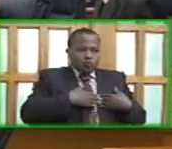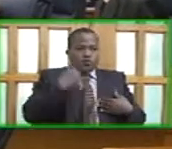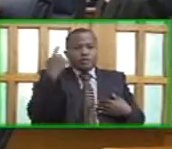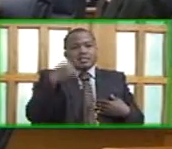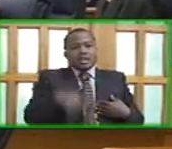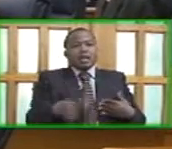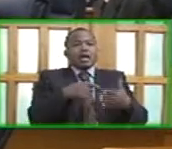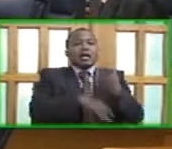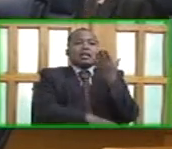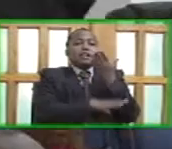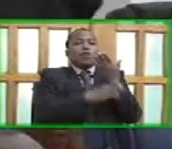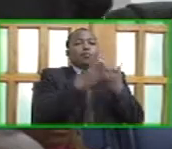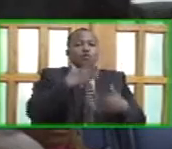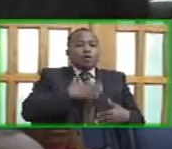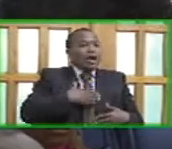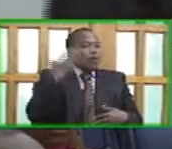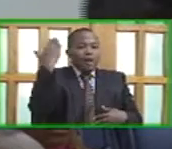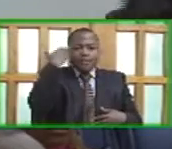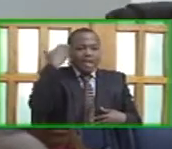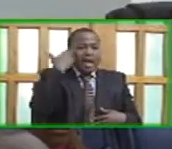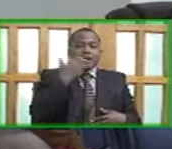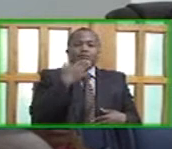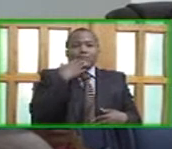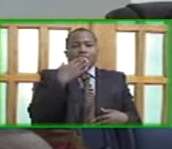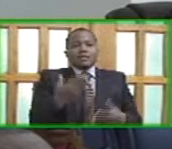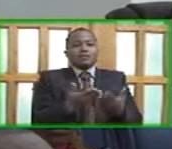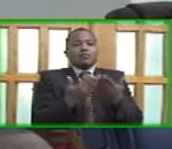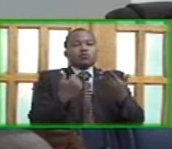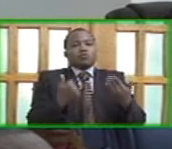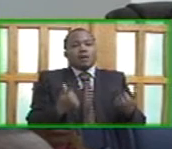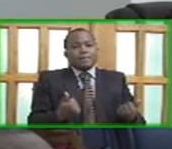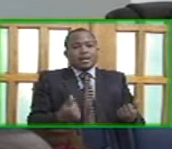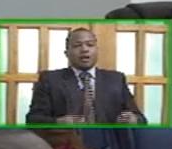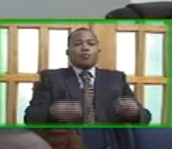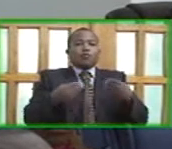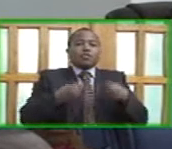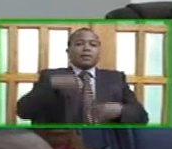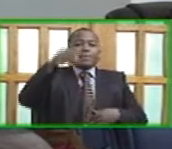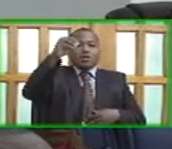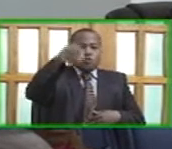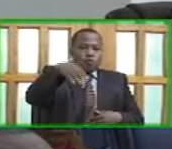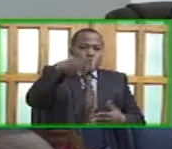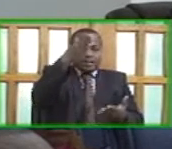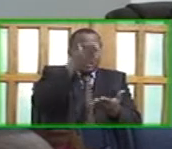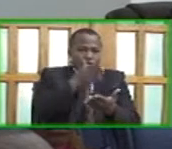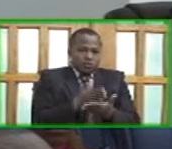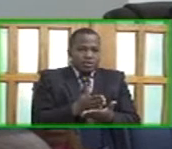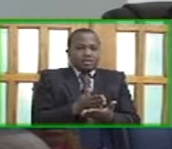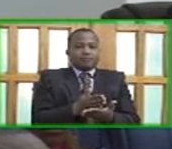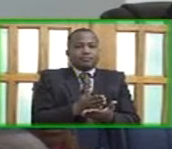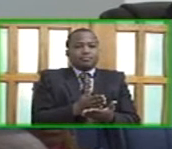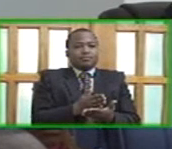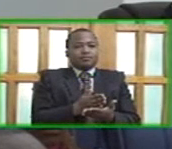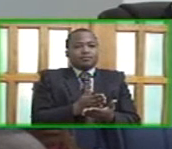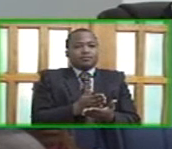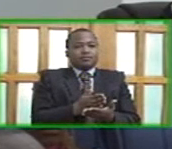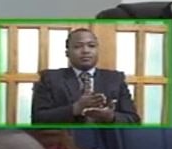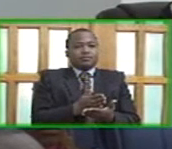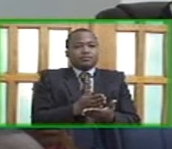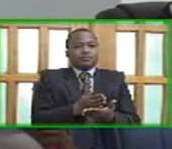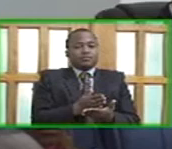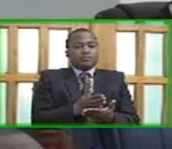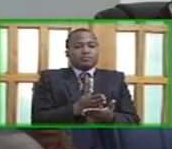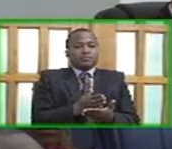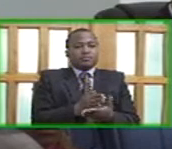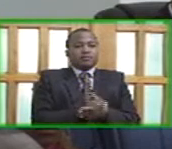huo hamkujali na mkasema kwamba kwenye kura hizi Za ndio basi huyu kijana AMB wa mwisho kabisa tunampa